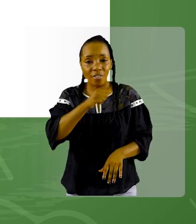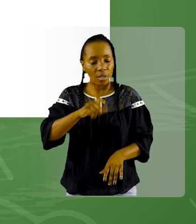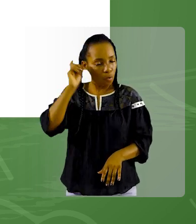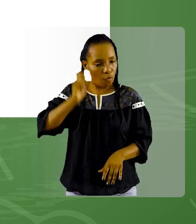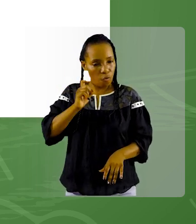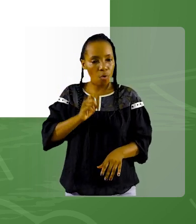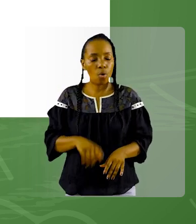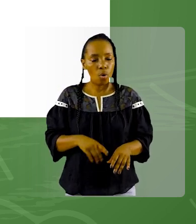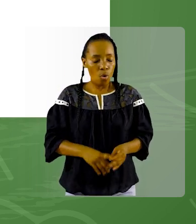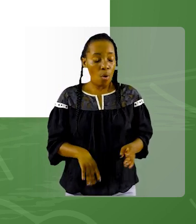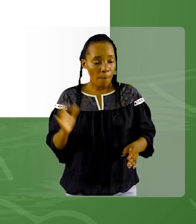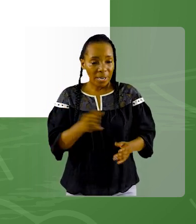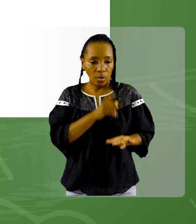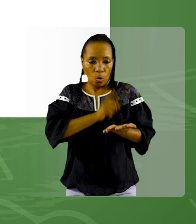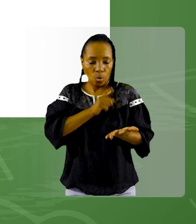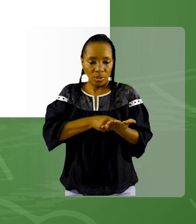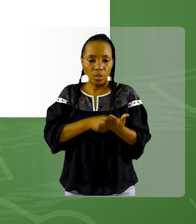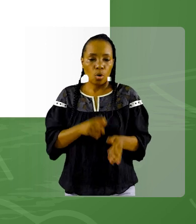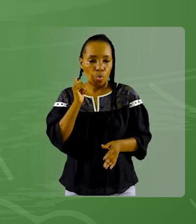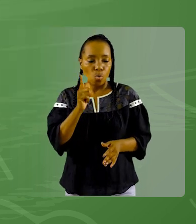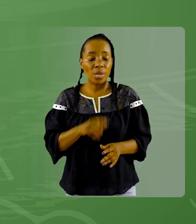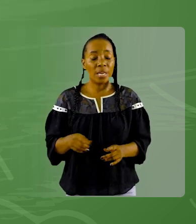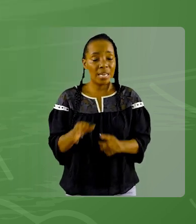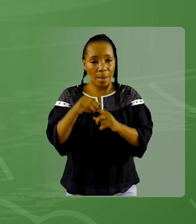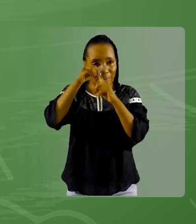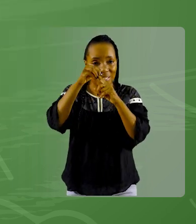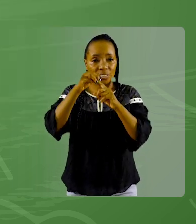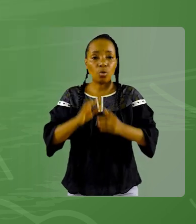conscience de sa particularité pour l'uniformisation.